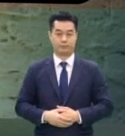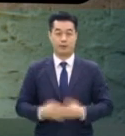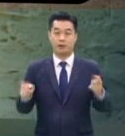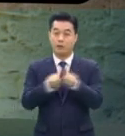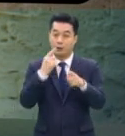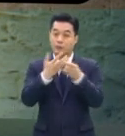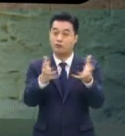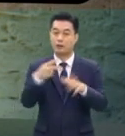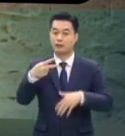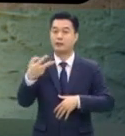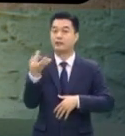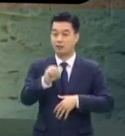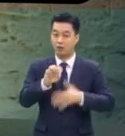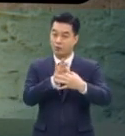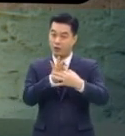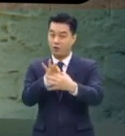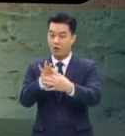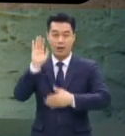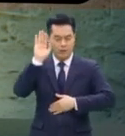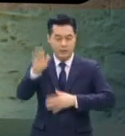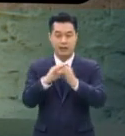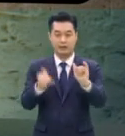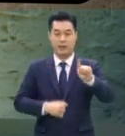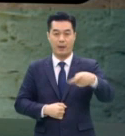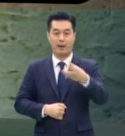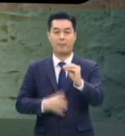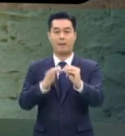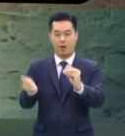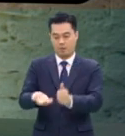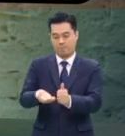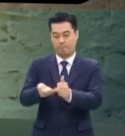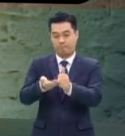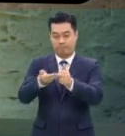특화된 미래 인제 100만 명 양성에 총력을 기울이겠습니다